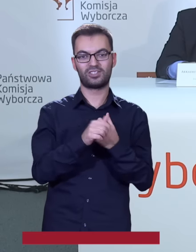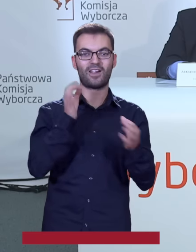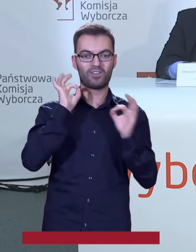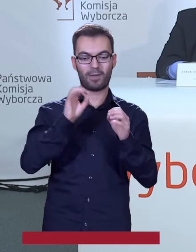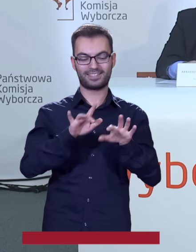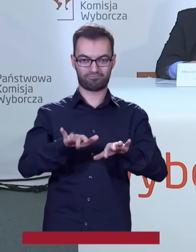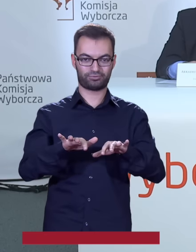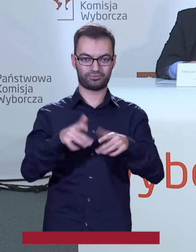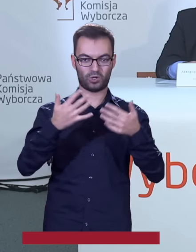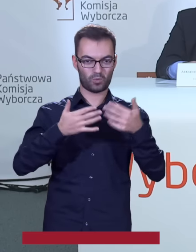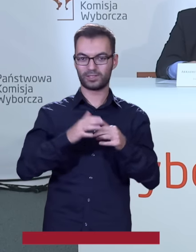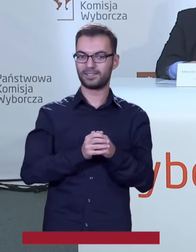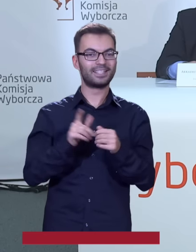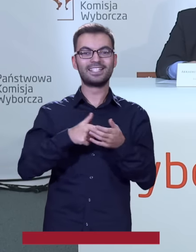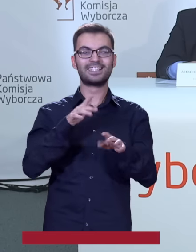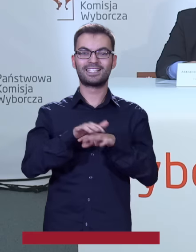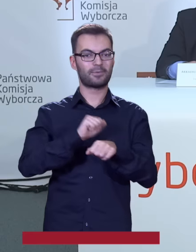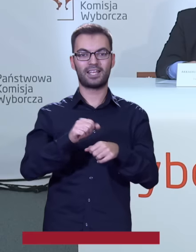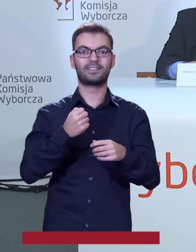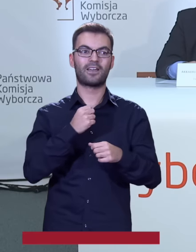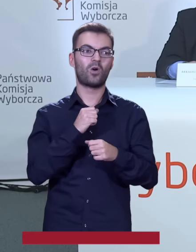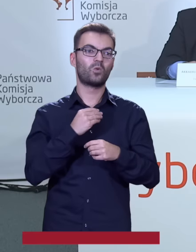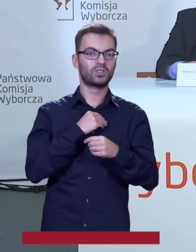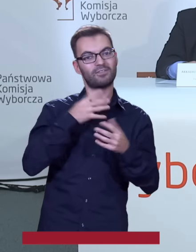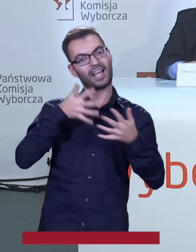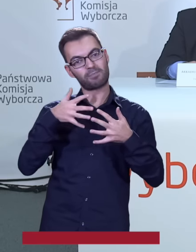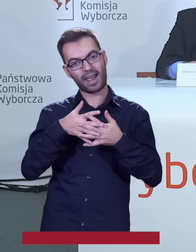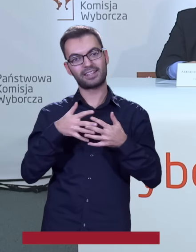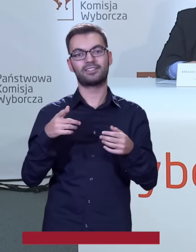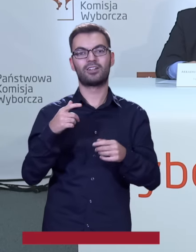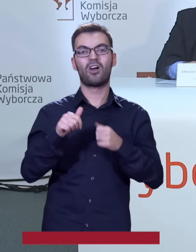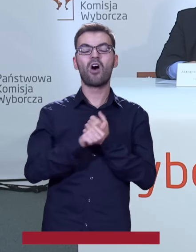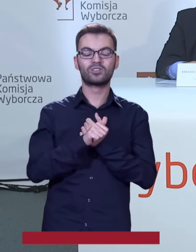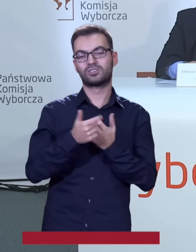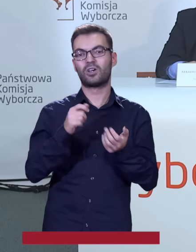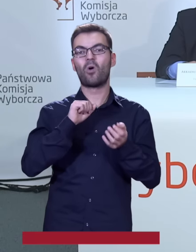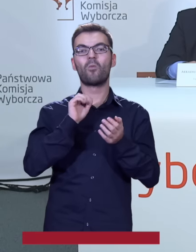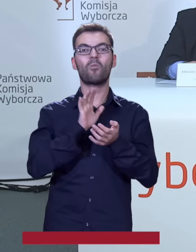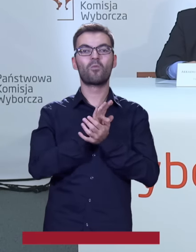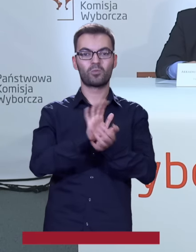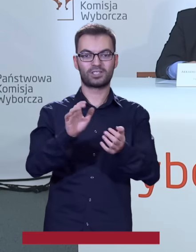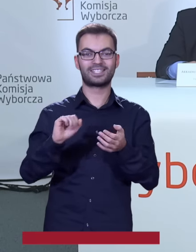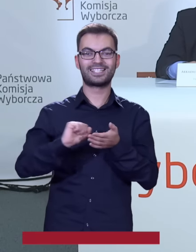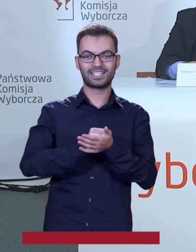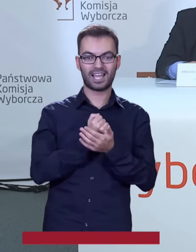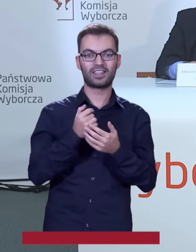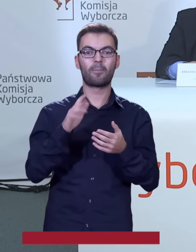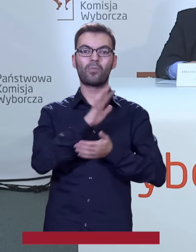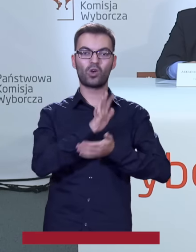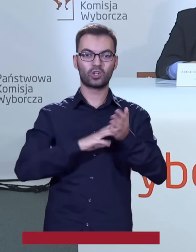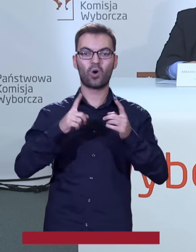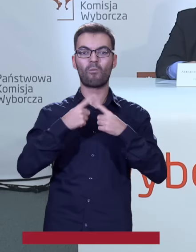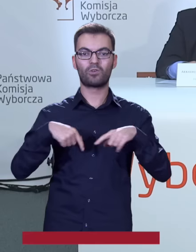komputera, ponieważ ten system nie jest transparentny. Chodzi o opublikowanie skanów z protokołów obwodowych komisji wyborczych.